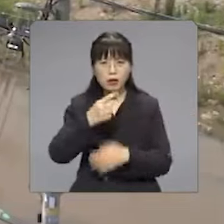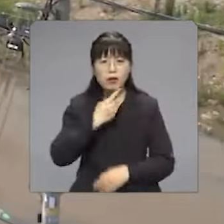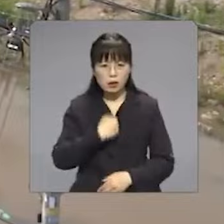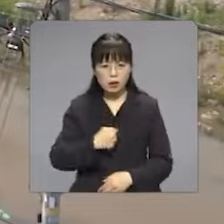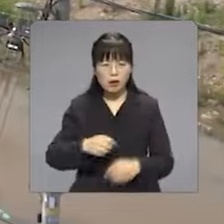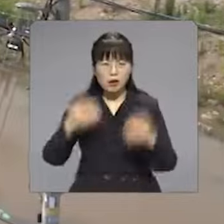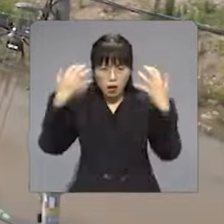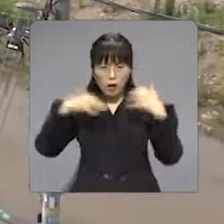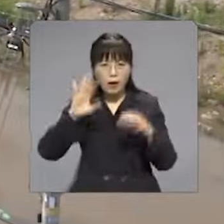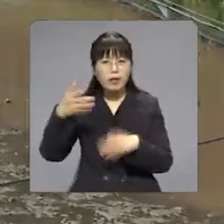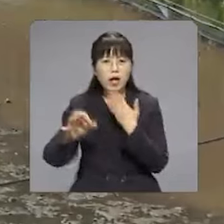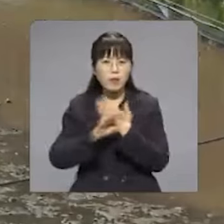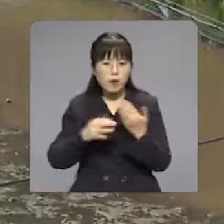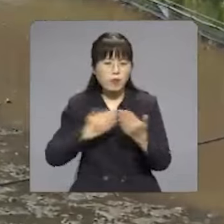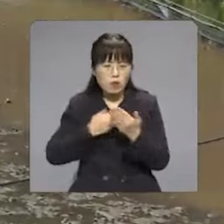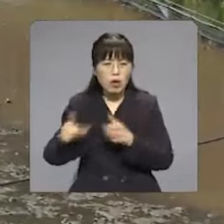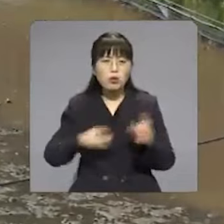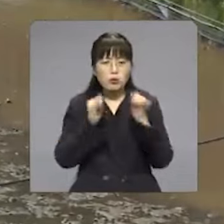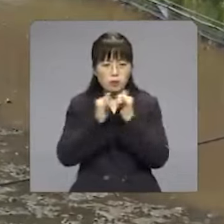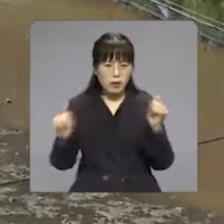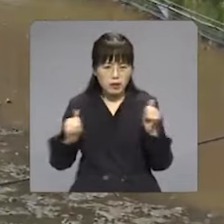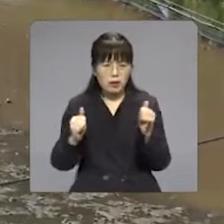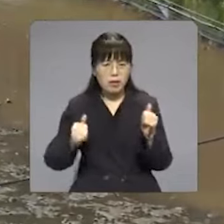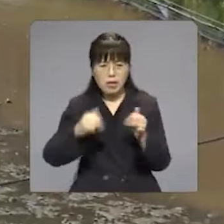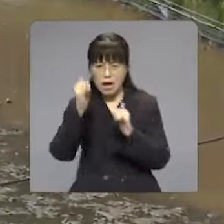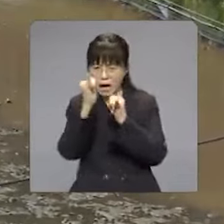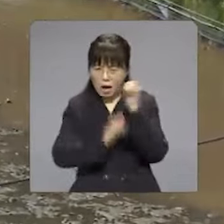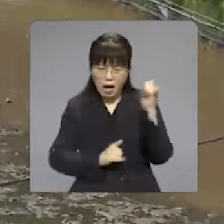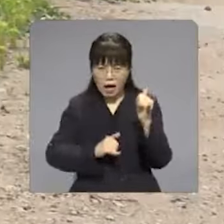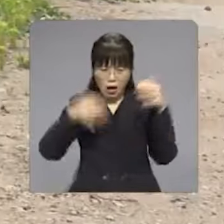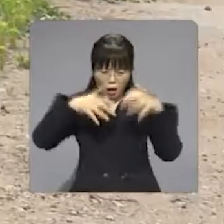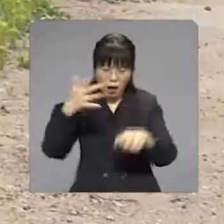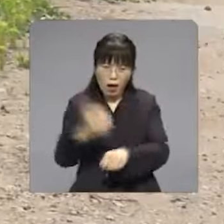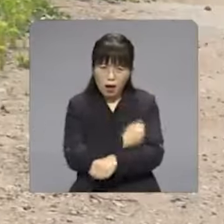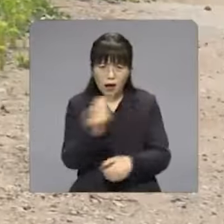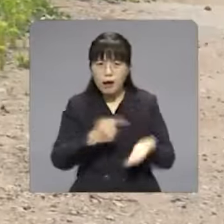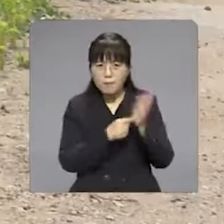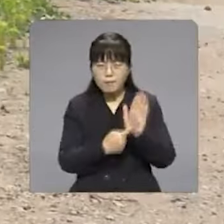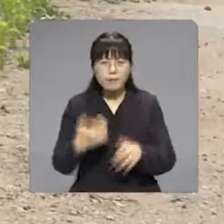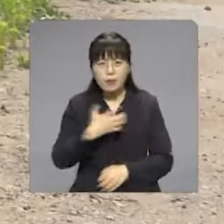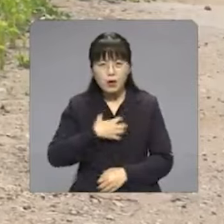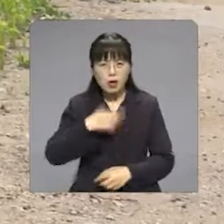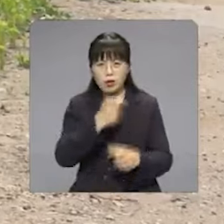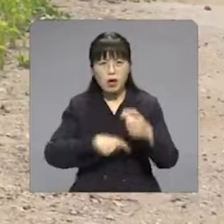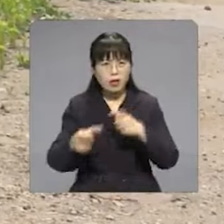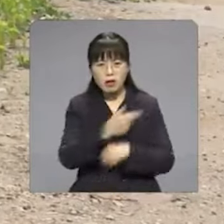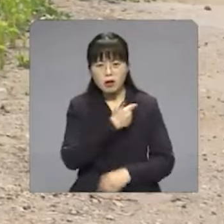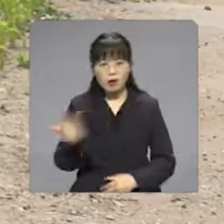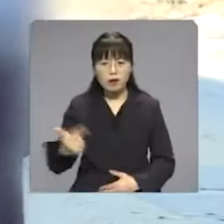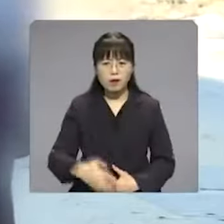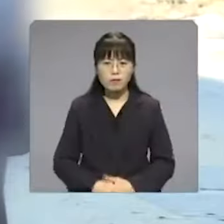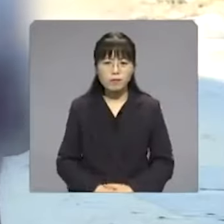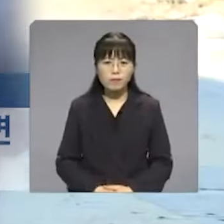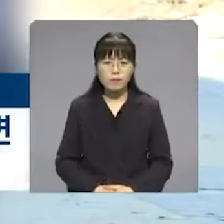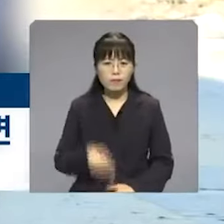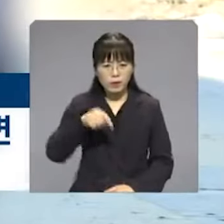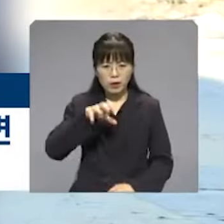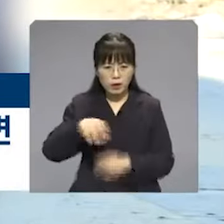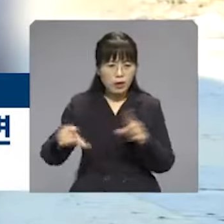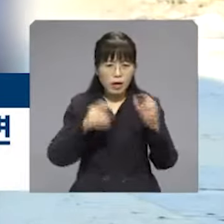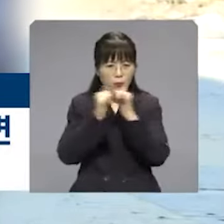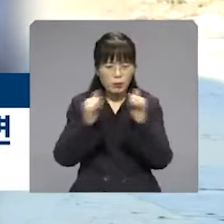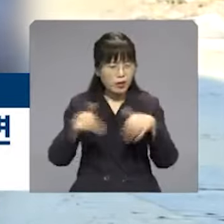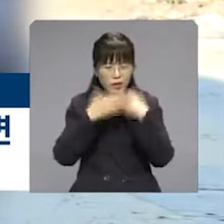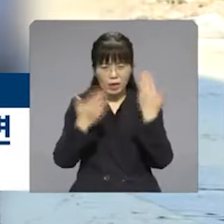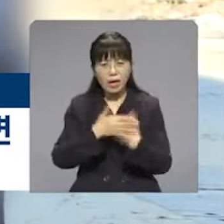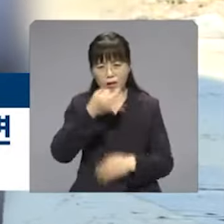매년 여름만 되면 불안한 주민들, 역대급 폭우 예보에 올해는 걱정이 더합니다. 여기 사시는